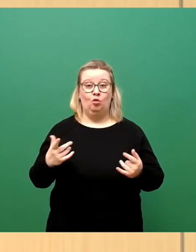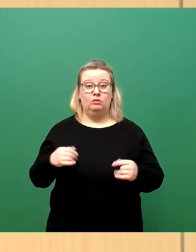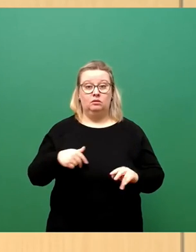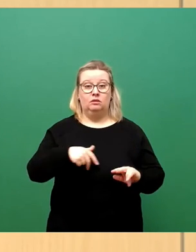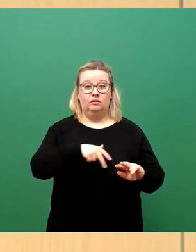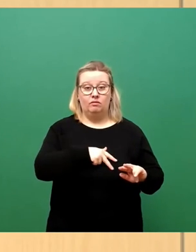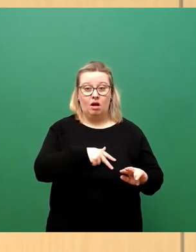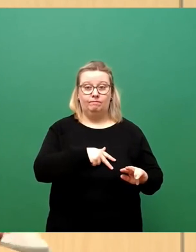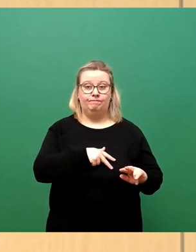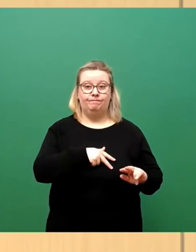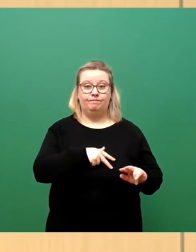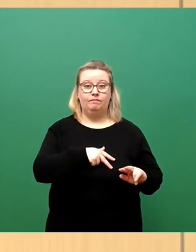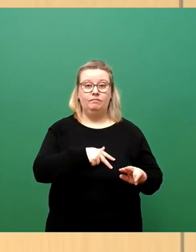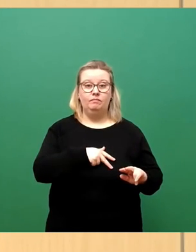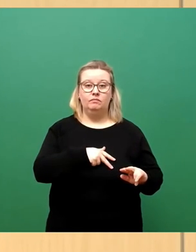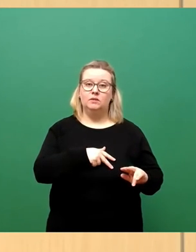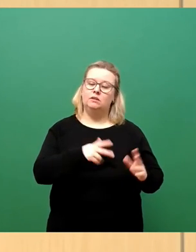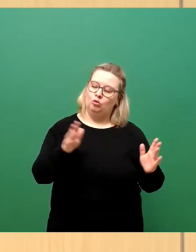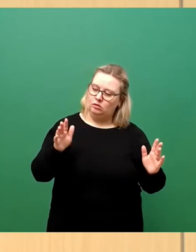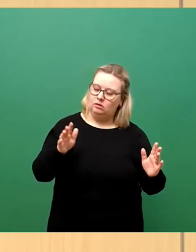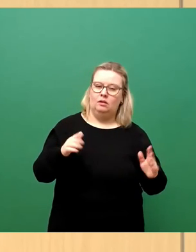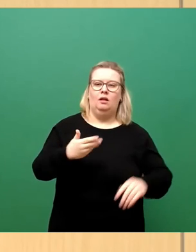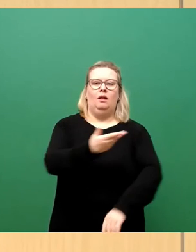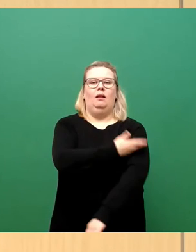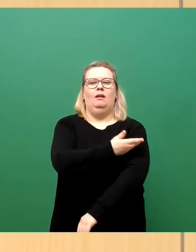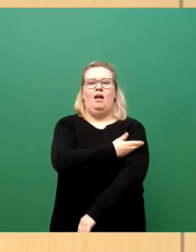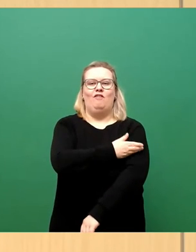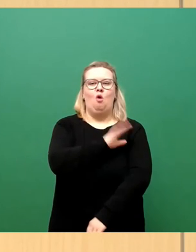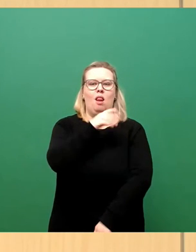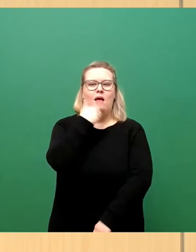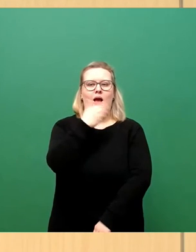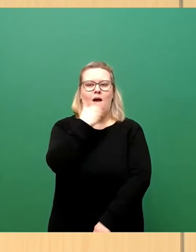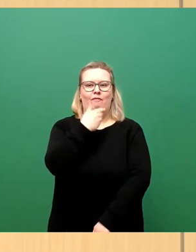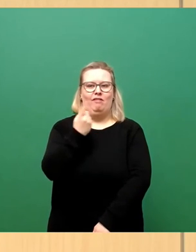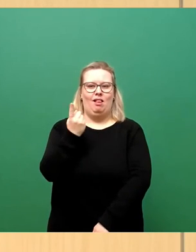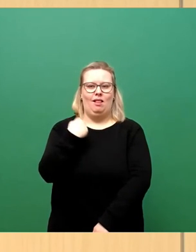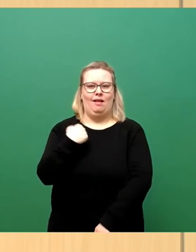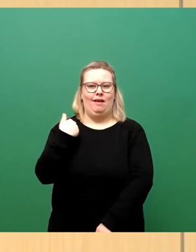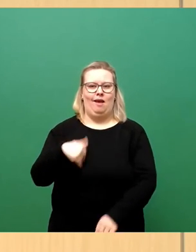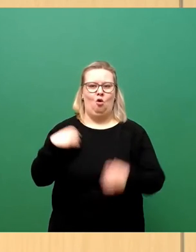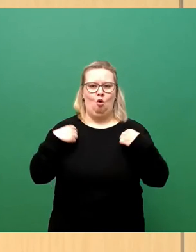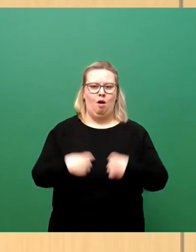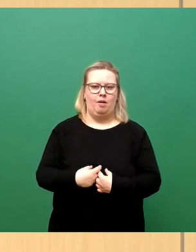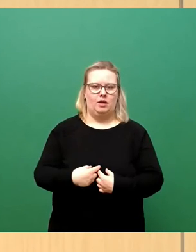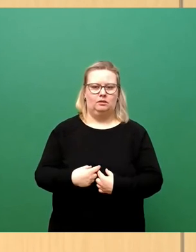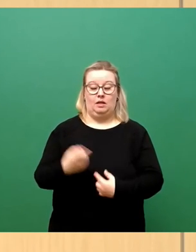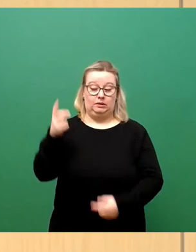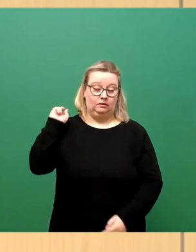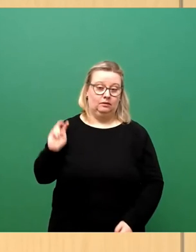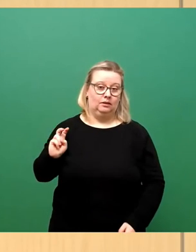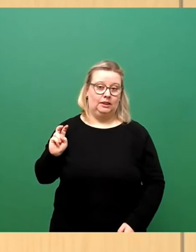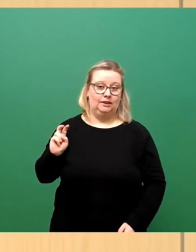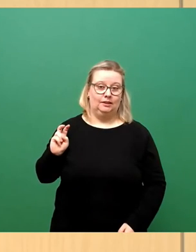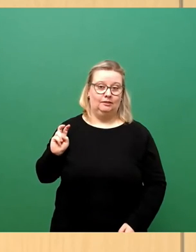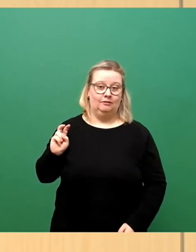oder wieder nicht persönlich, der faule Apfel, hier der Herr Oberbürgermeister ist, der gerade hinter mir sitzt. Nun haben wir zum